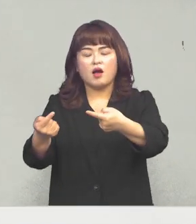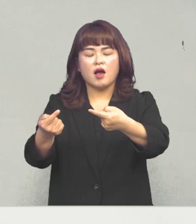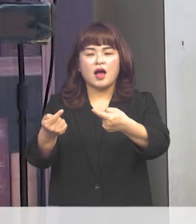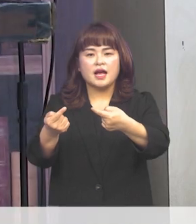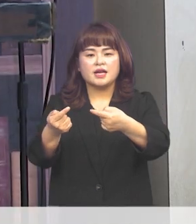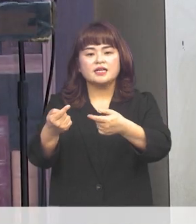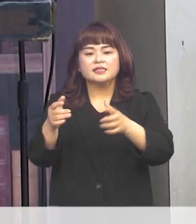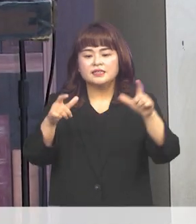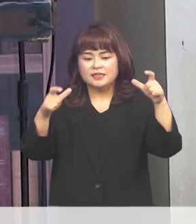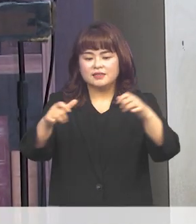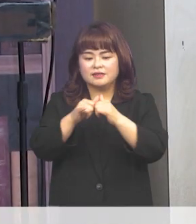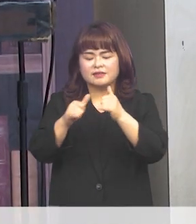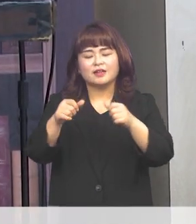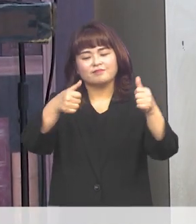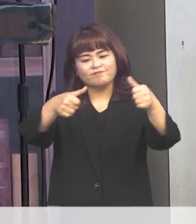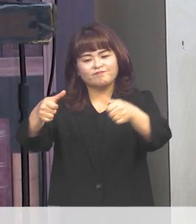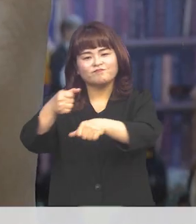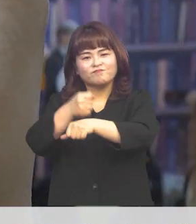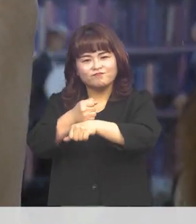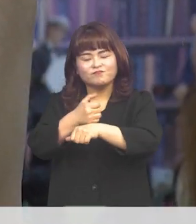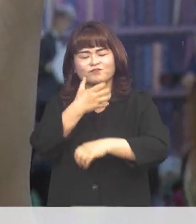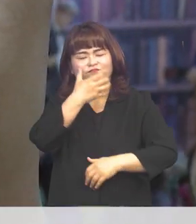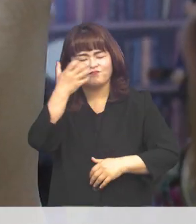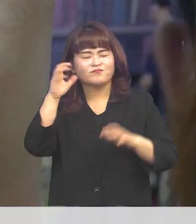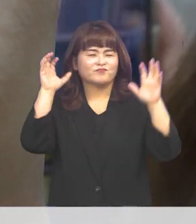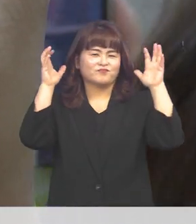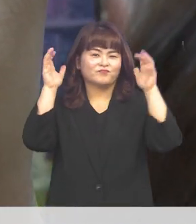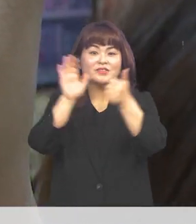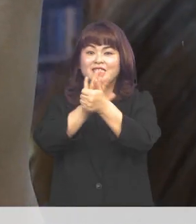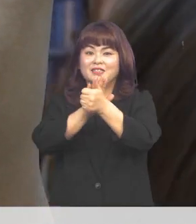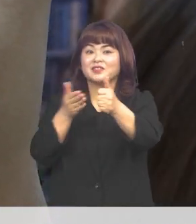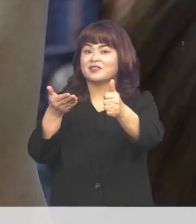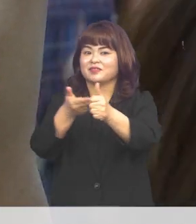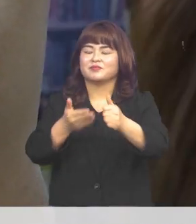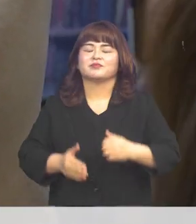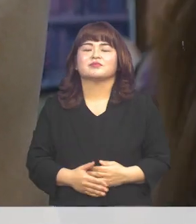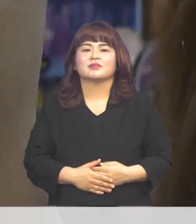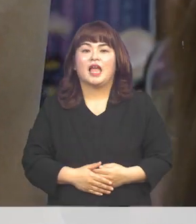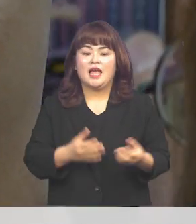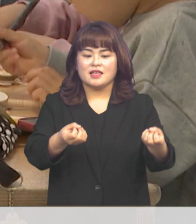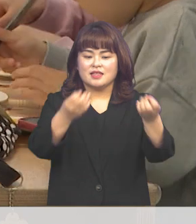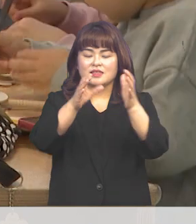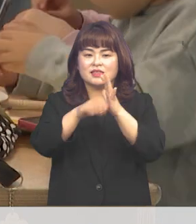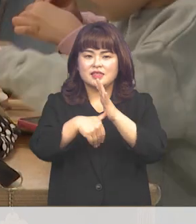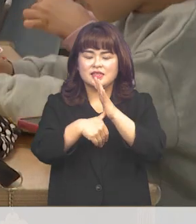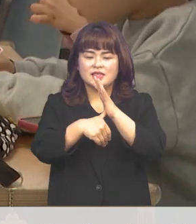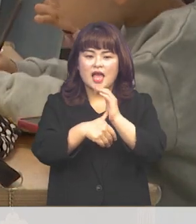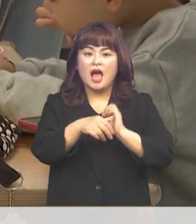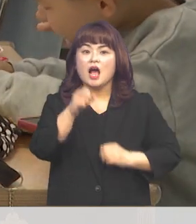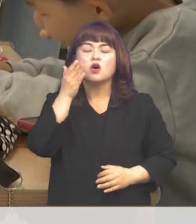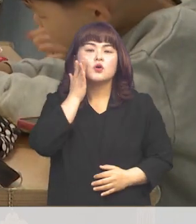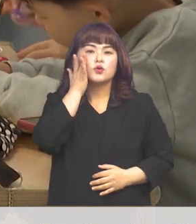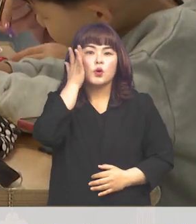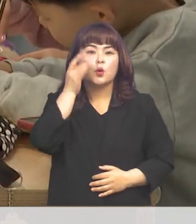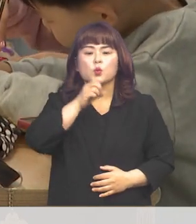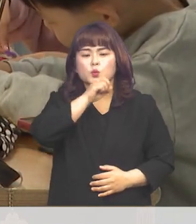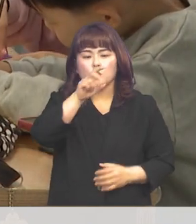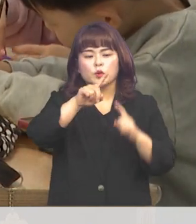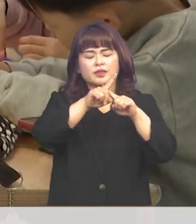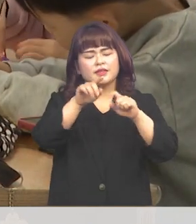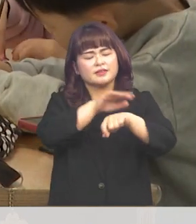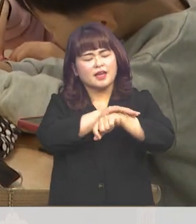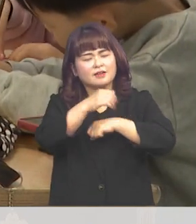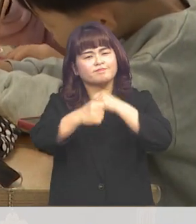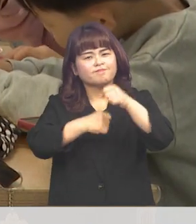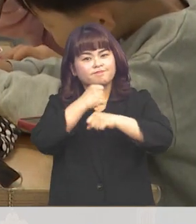찾아 시민들과 인사하고 아이들의 꿈과 희망을 응원했습니다. 행사에서는 청룡을 소재로 자유롭게 상상할